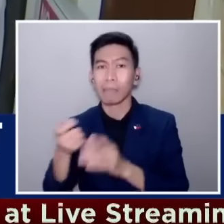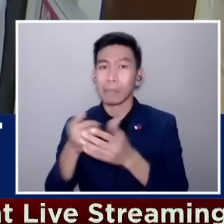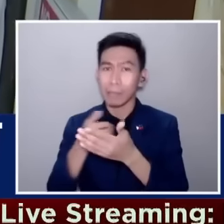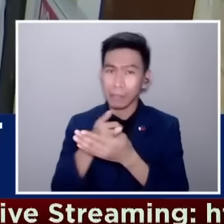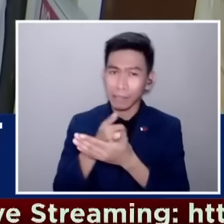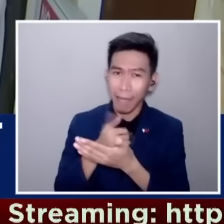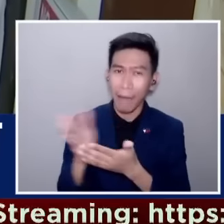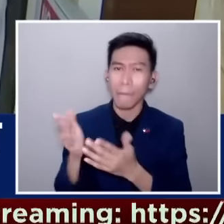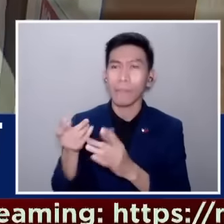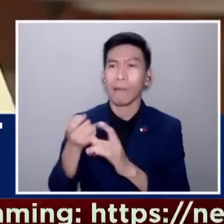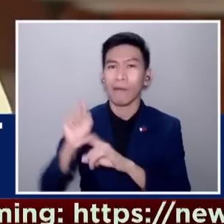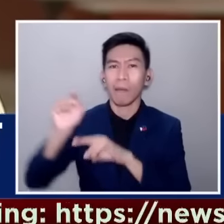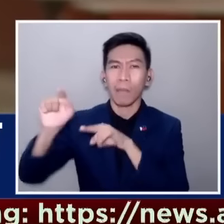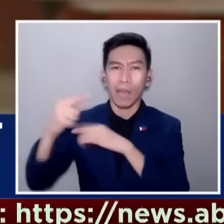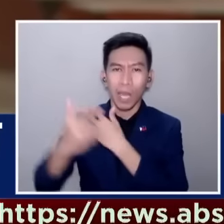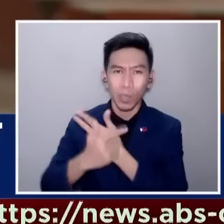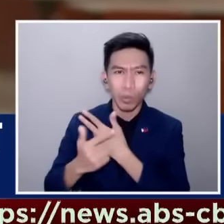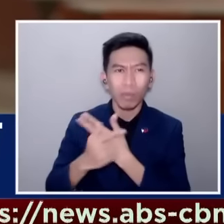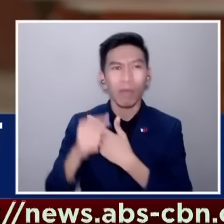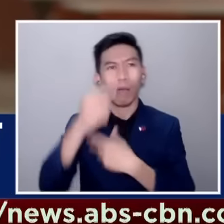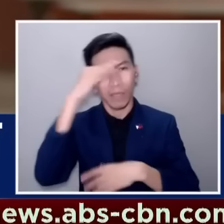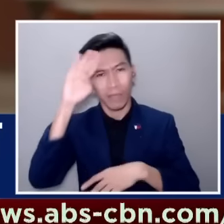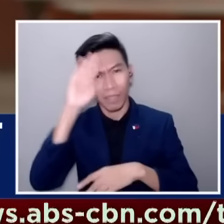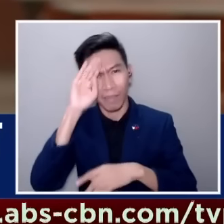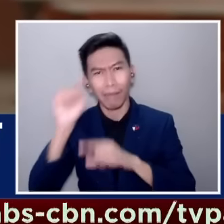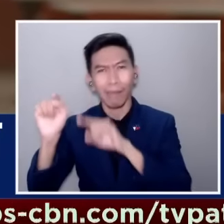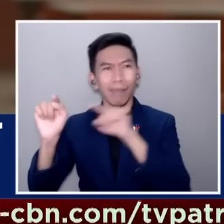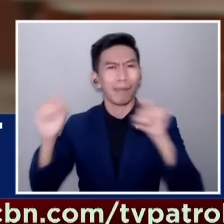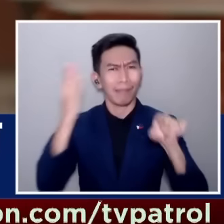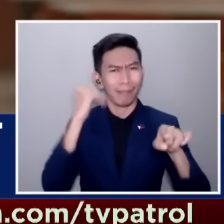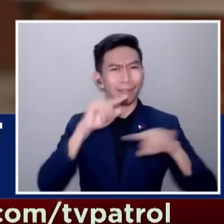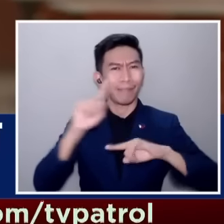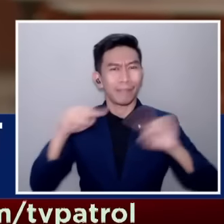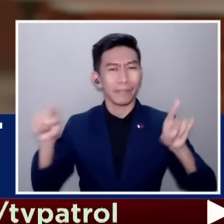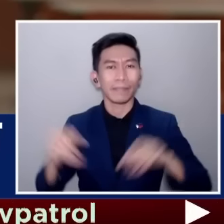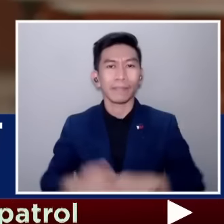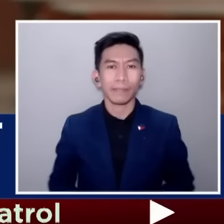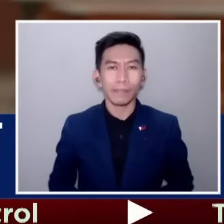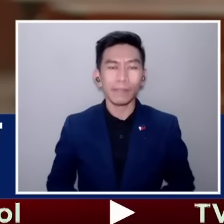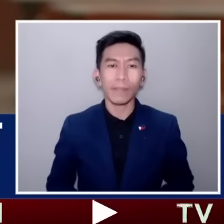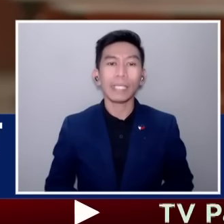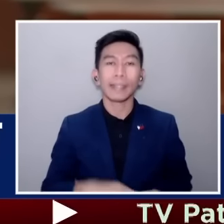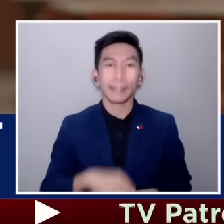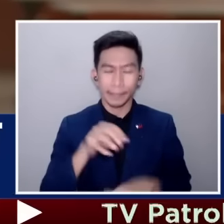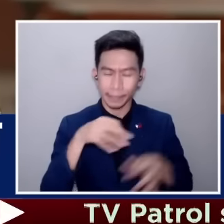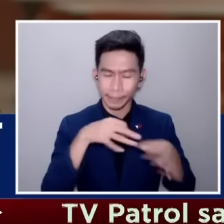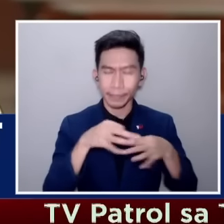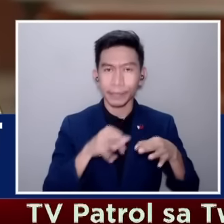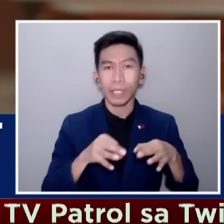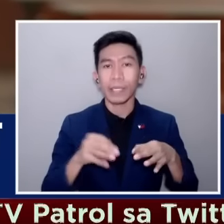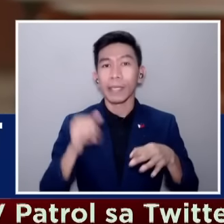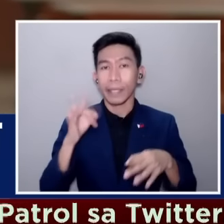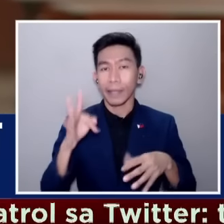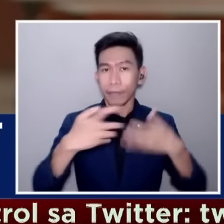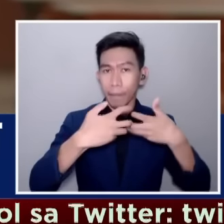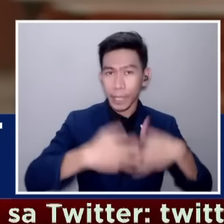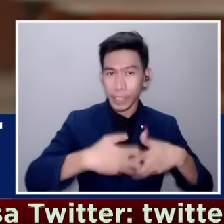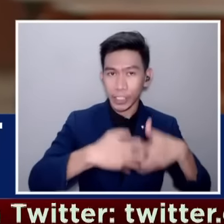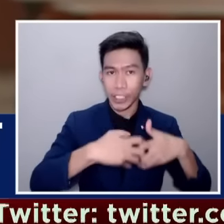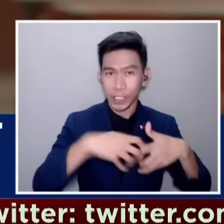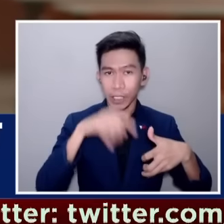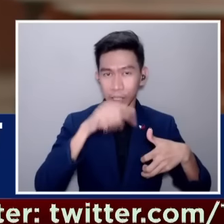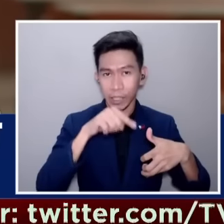ganun? Ang katotohanan ay dahil meron tayong pagkapo vote counting machine, ang nagkaproblema,